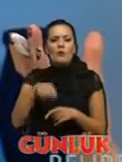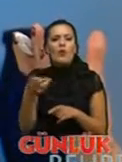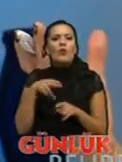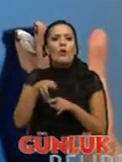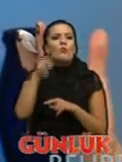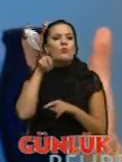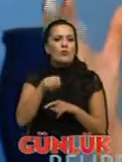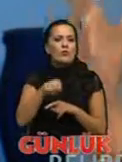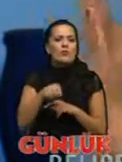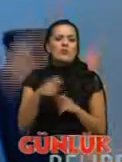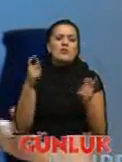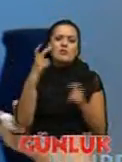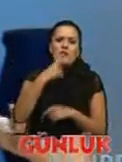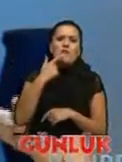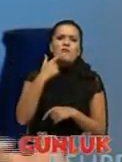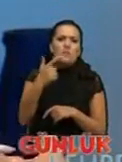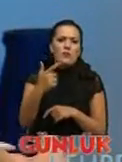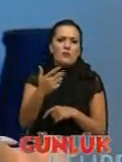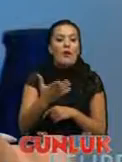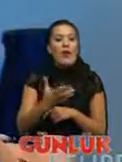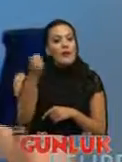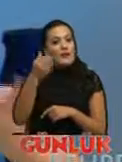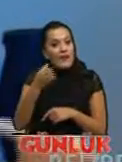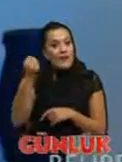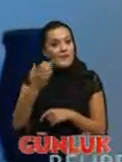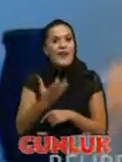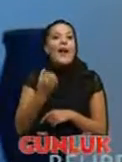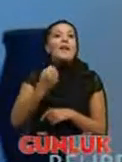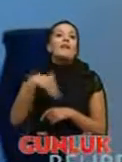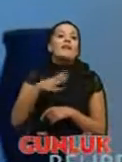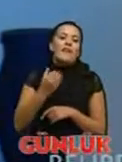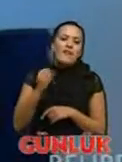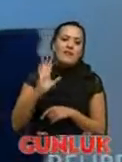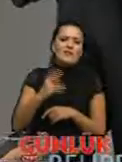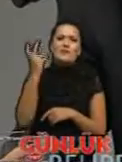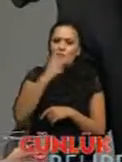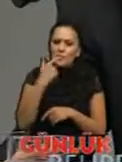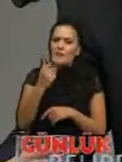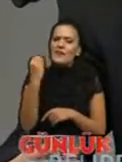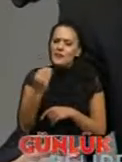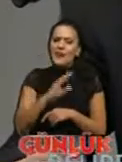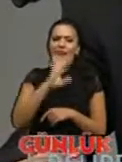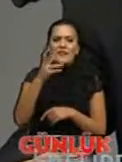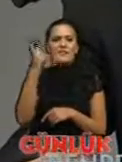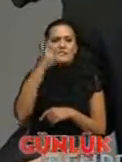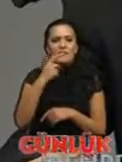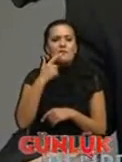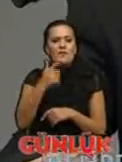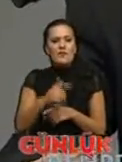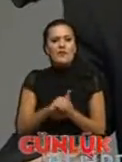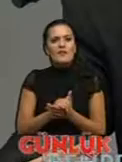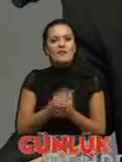yöntemim bu Soner Bey. Şarkı söylerim, alan alır. Şarkı söylerim, iyidir. Herkes şarkı söyleyerek, öyle değil mi?